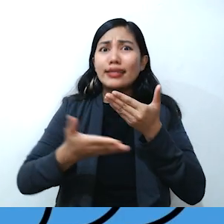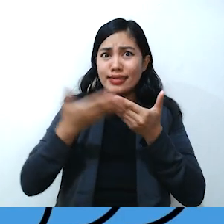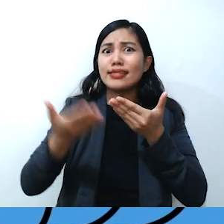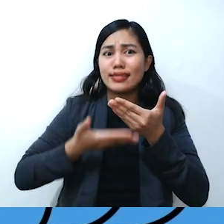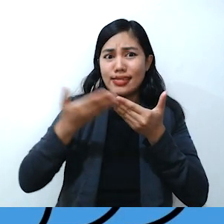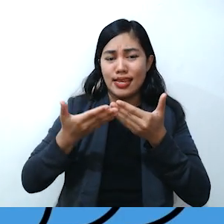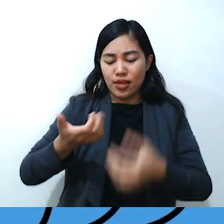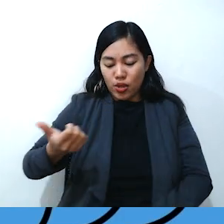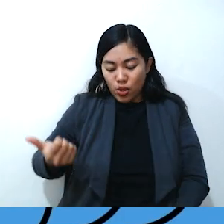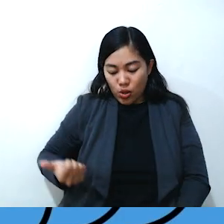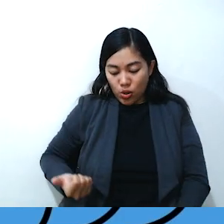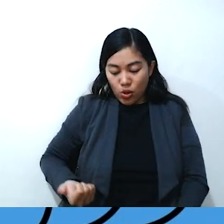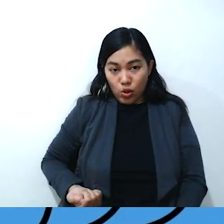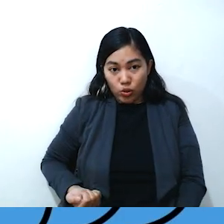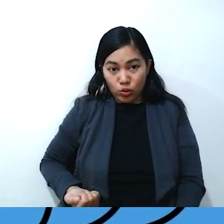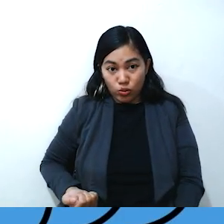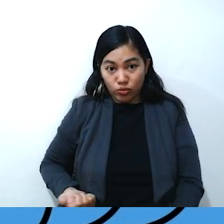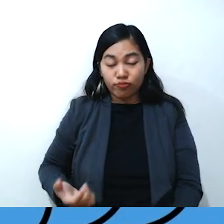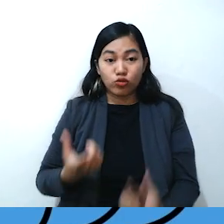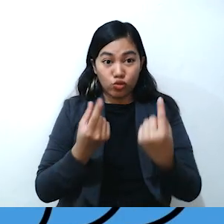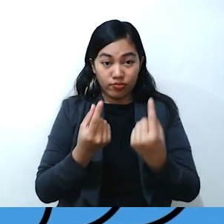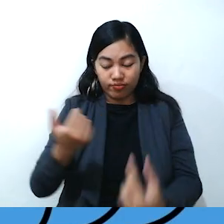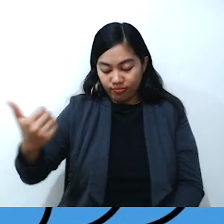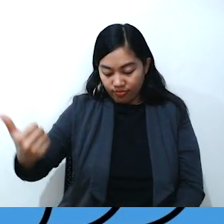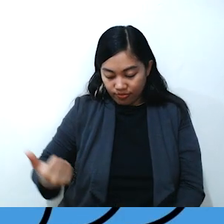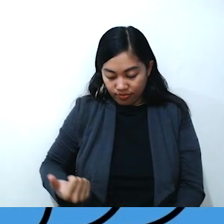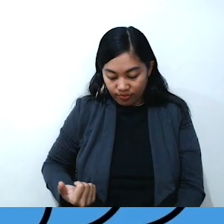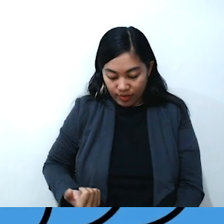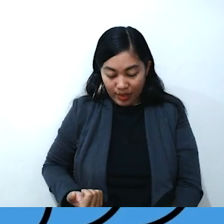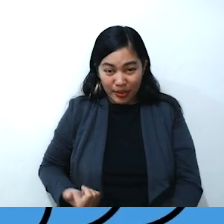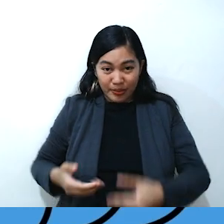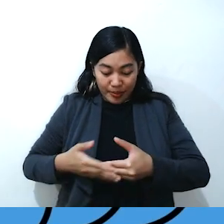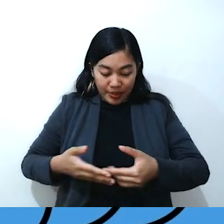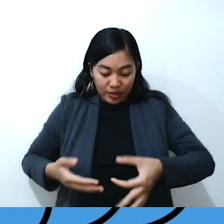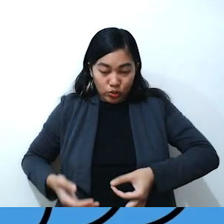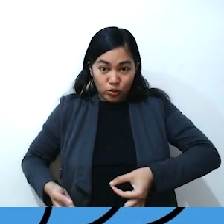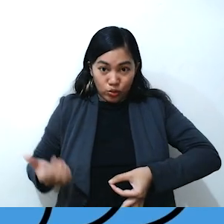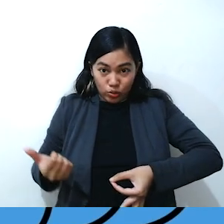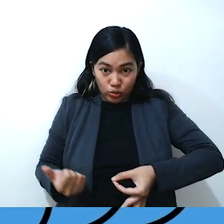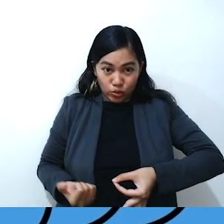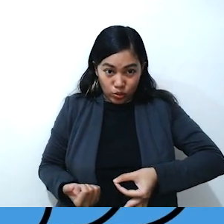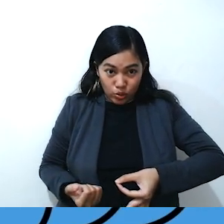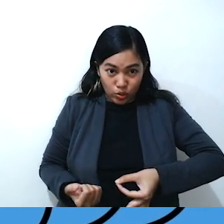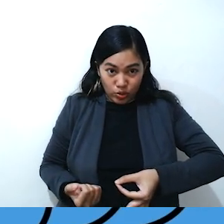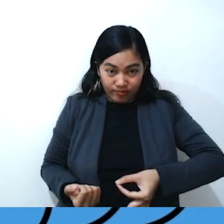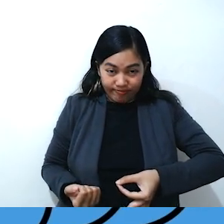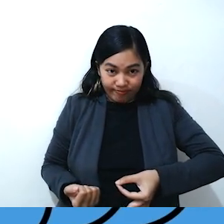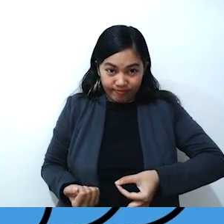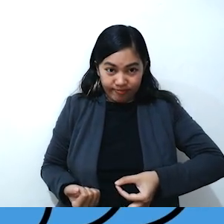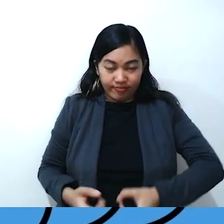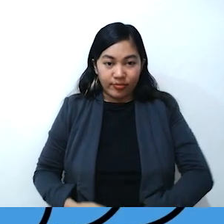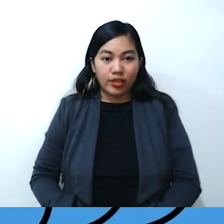ng insulin. Idinidiin ko lang ang karayom sa balat ko nang hindi masyadong malapit sa pusod at pinipindot ko ang push button hanggang